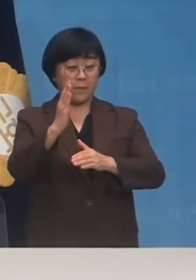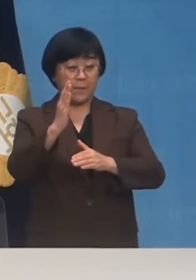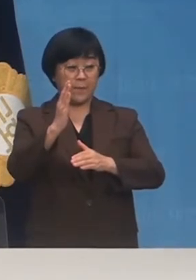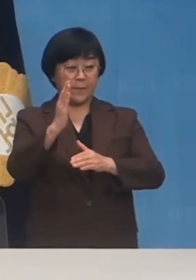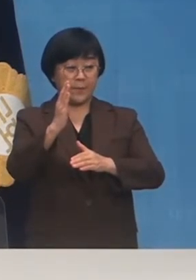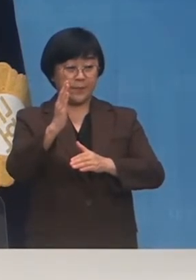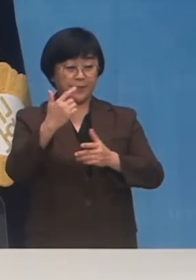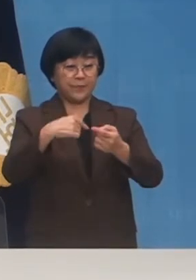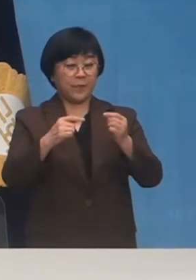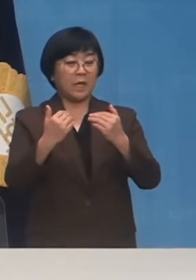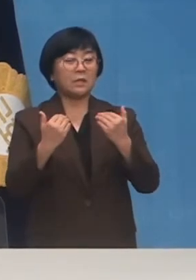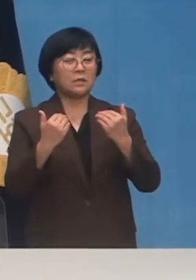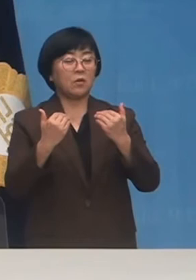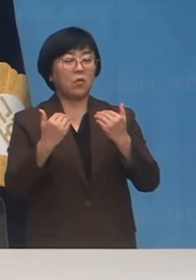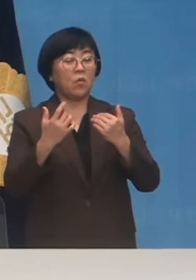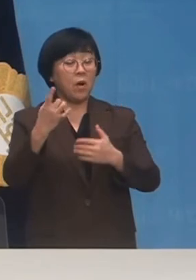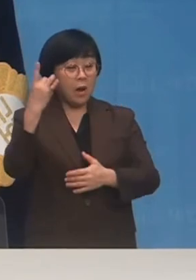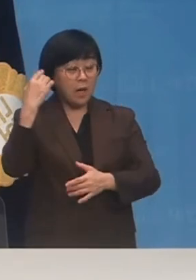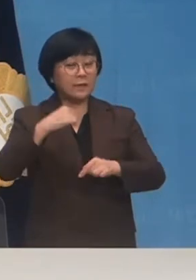기성